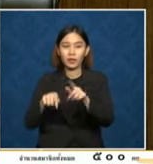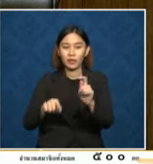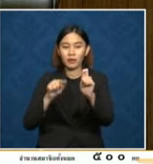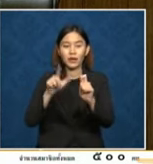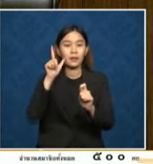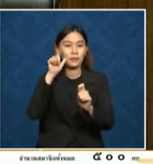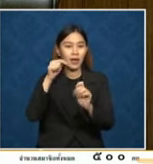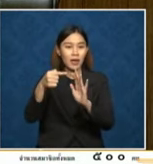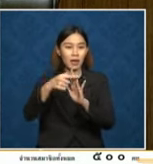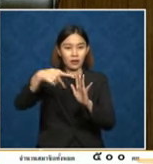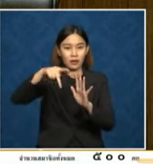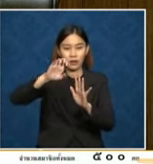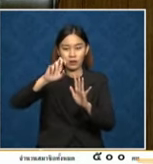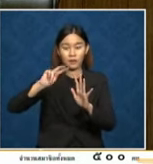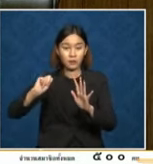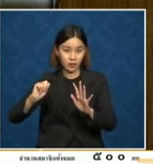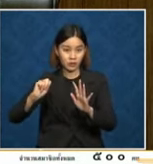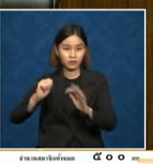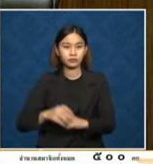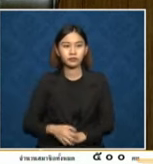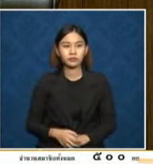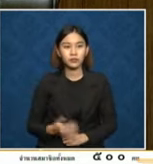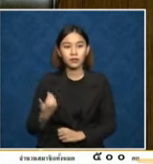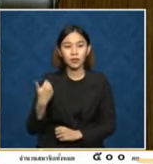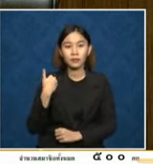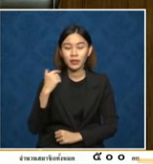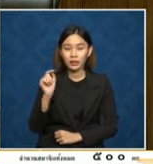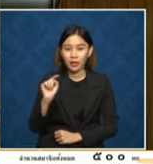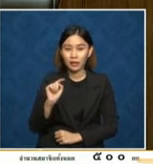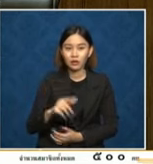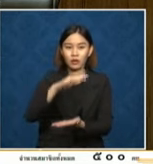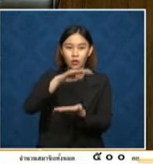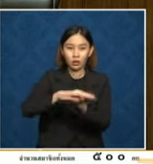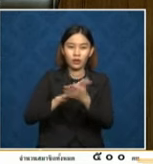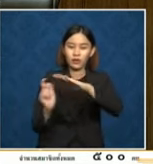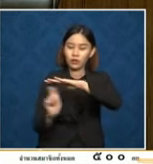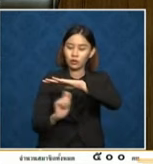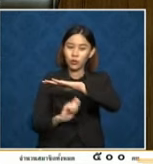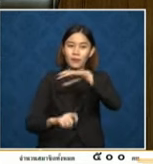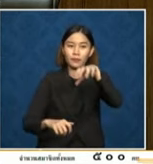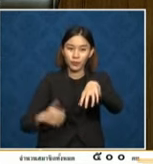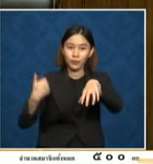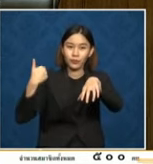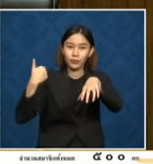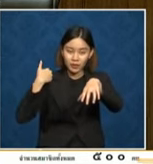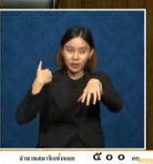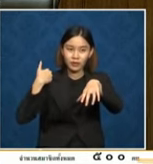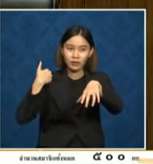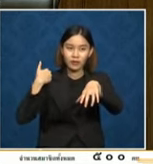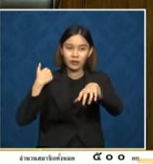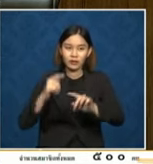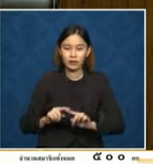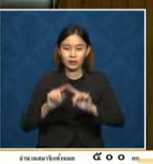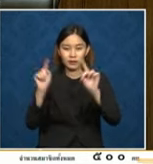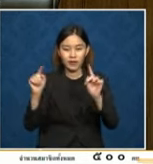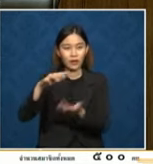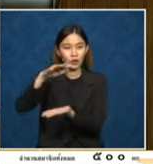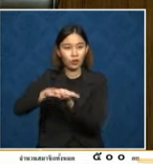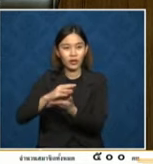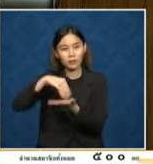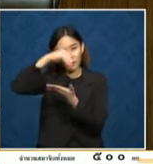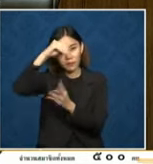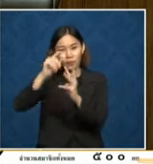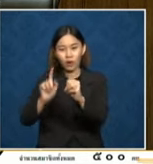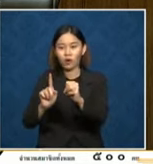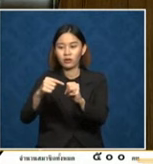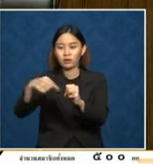ม่เปิ่นอำเภอแม่เปิ่นมีครับมีโรงเรียนอนุบาลแต่ไม่มีโรงเรียนมัธย